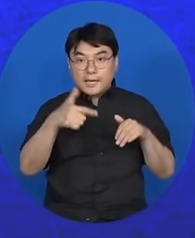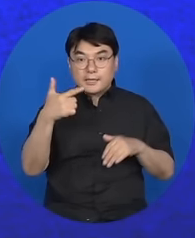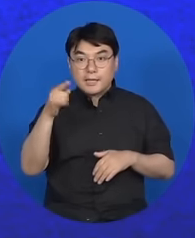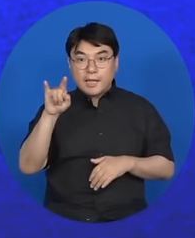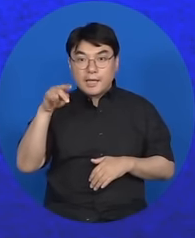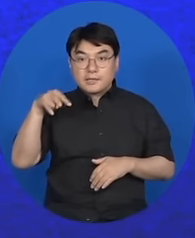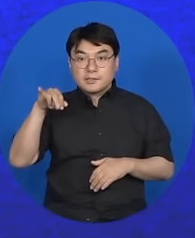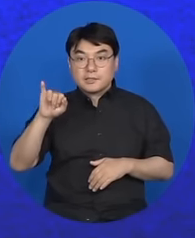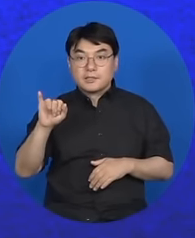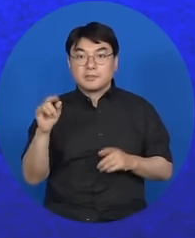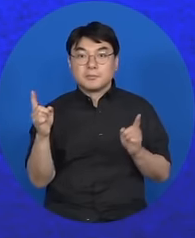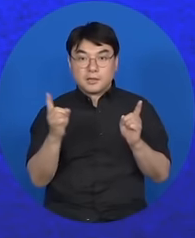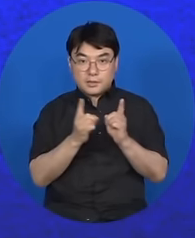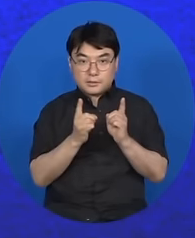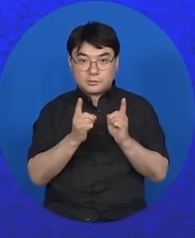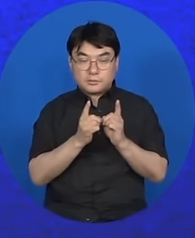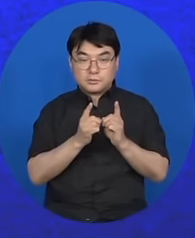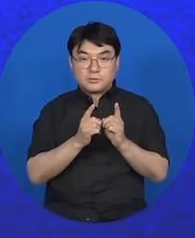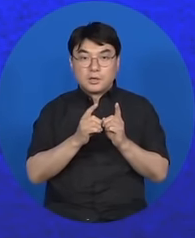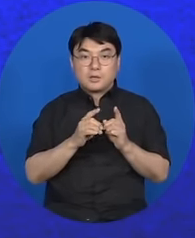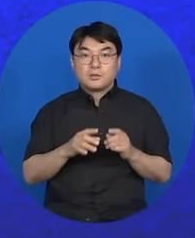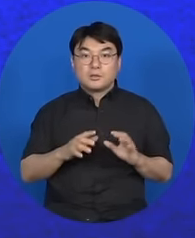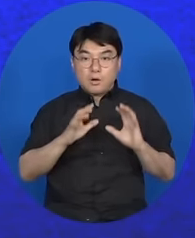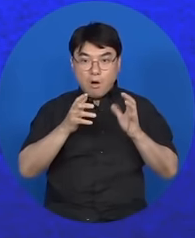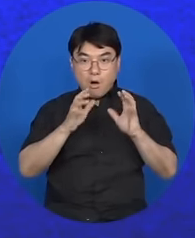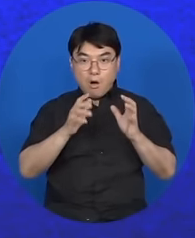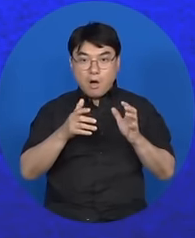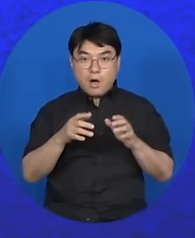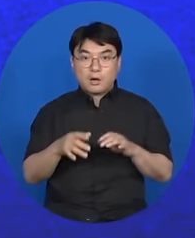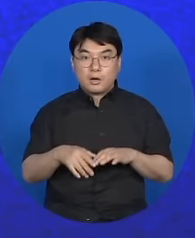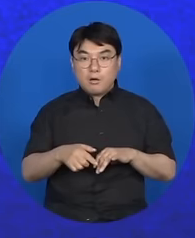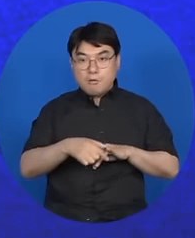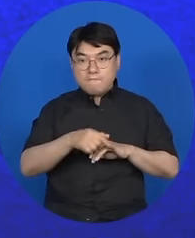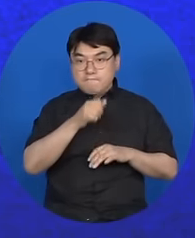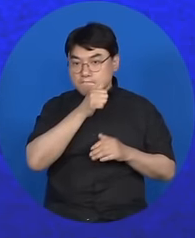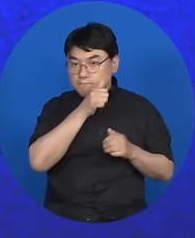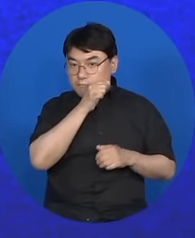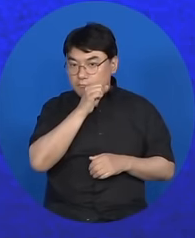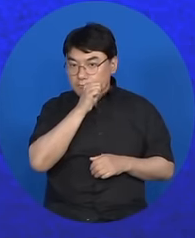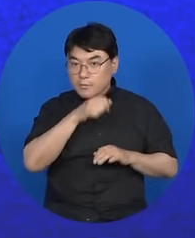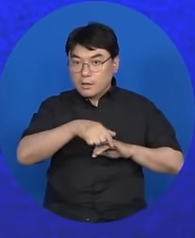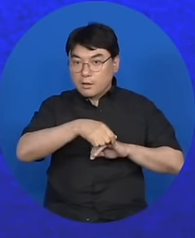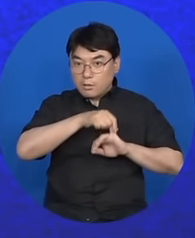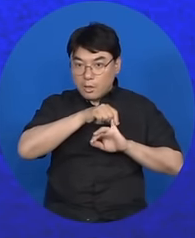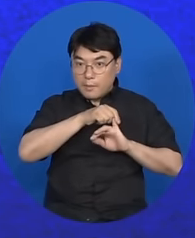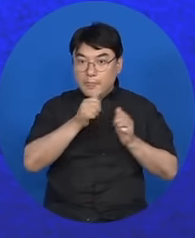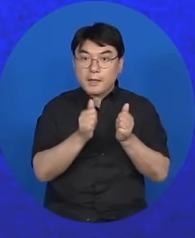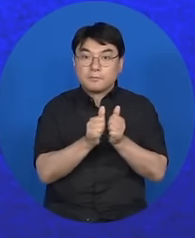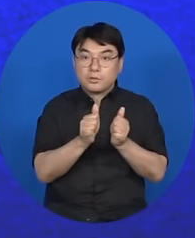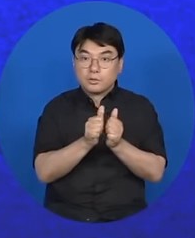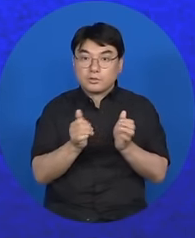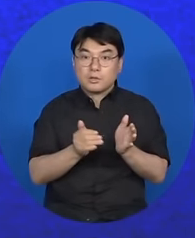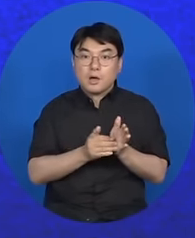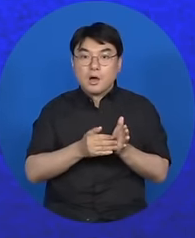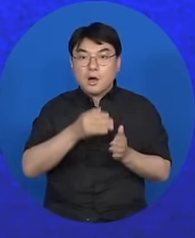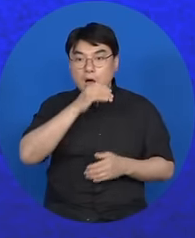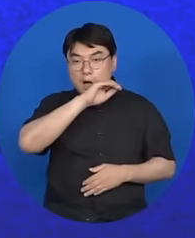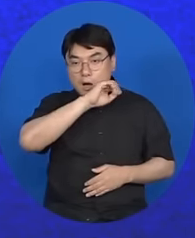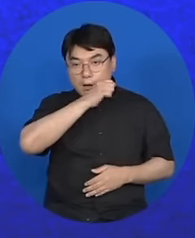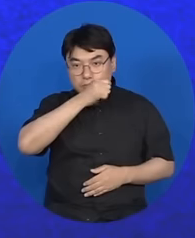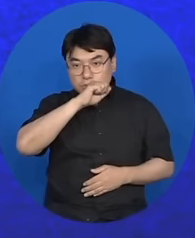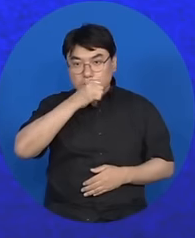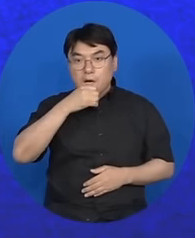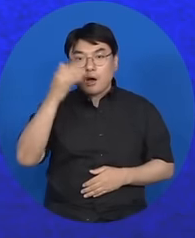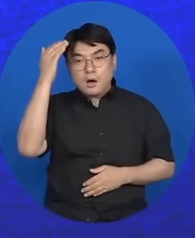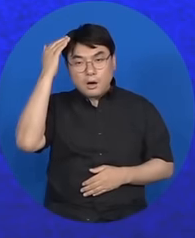궁정에서 왕실의 재물을 관리하는 자로서 거세가 된 남성이었습니다. 그는 아프리카 흑인이었을 것이고